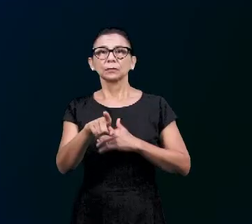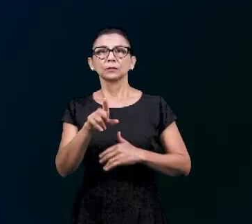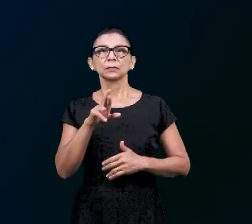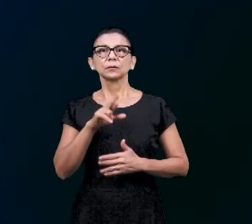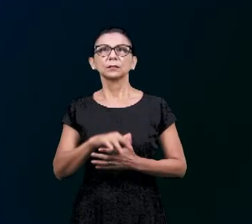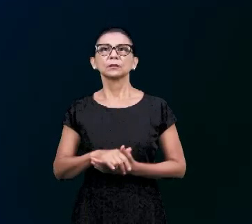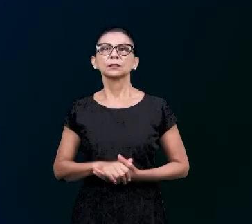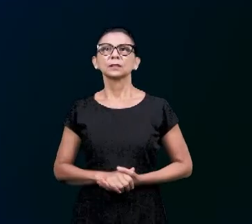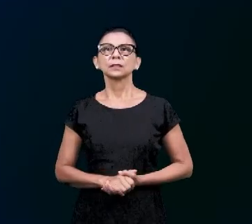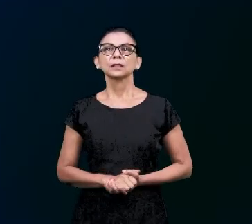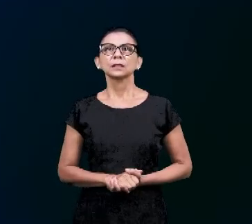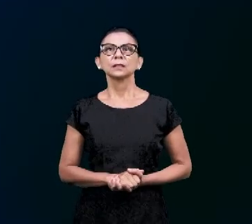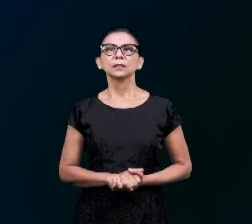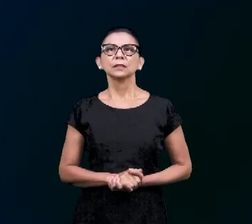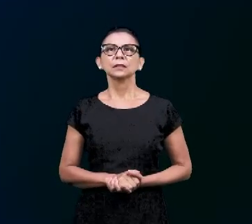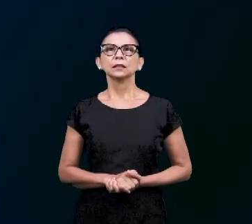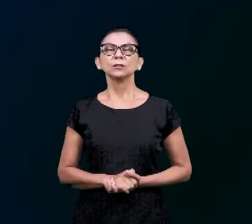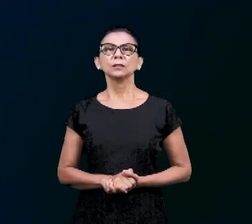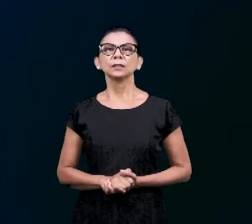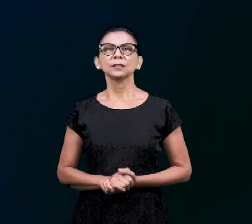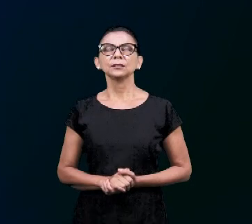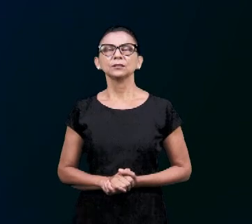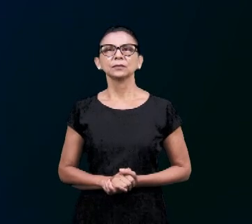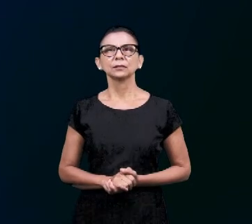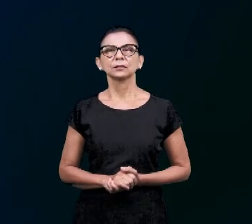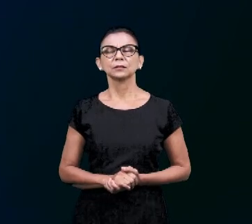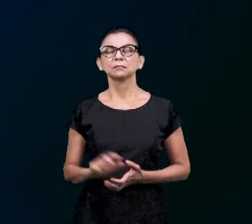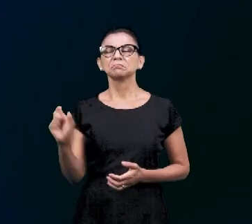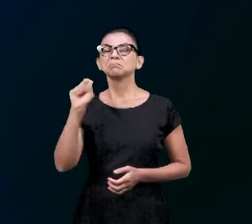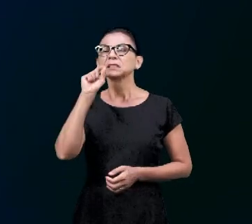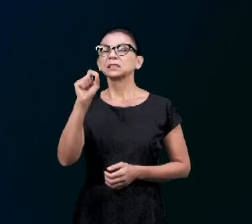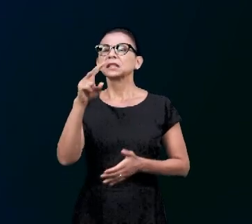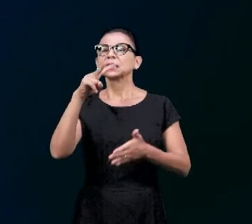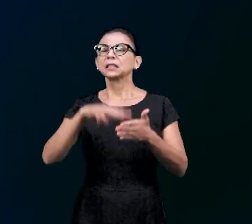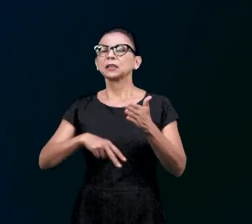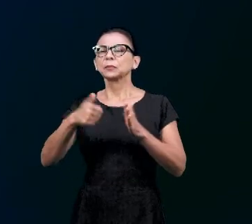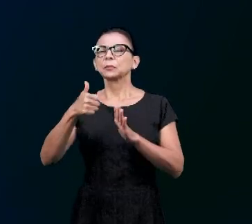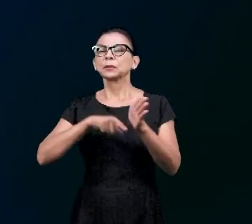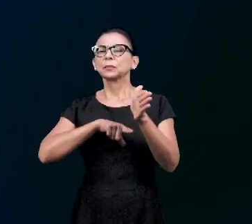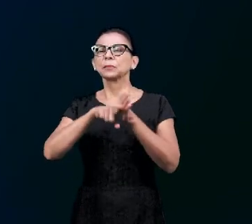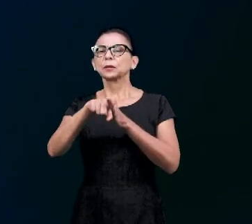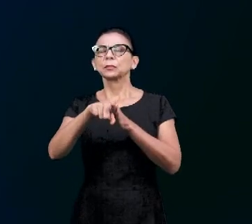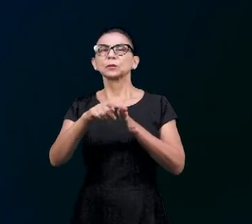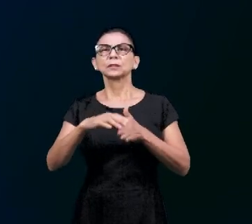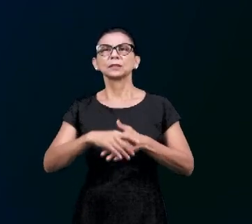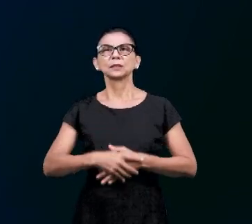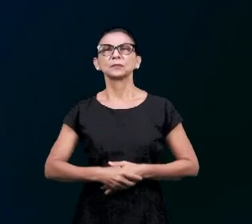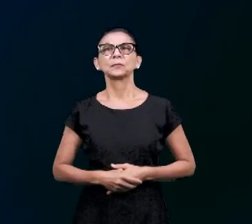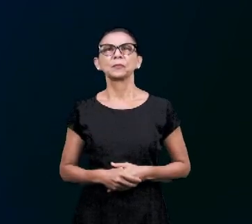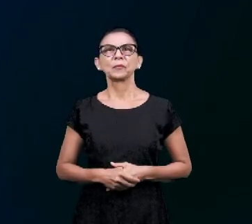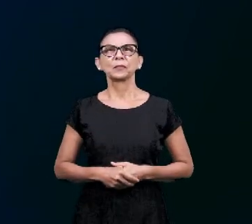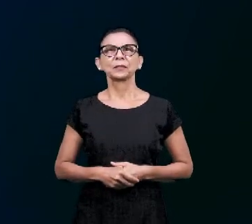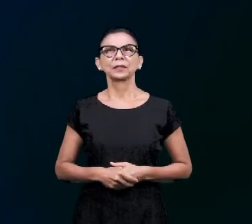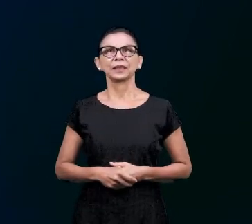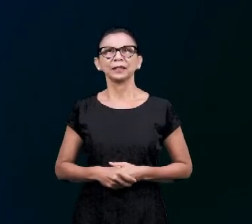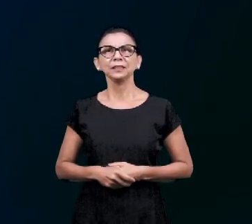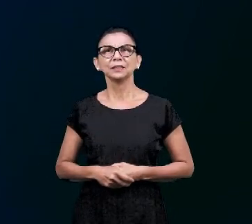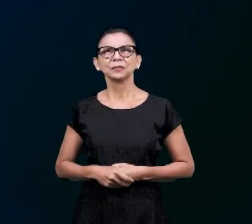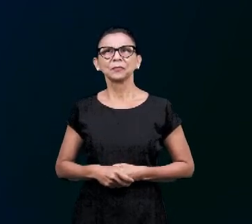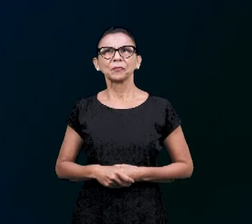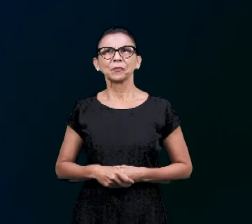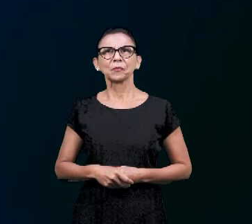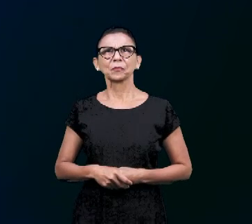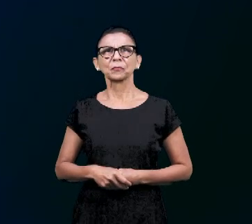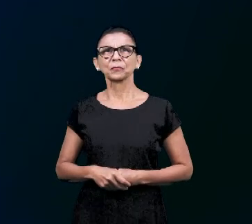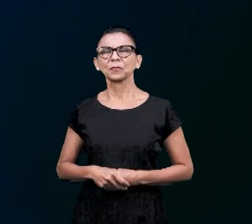question. Qui a posé la première question qui se trouve le verset 25? Le docteur de la loi.